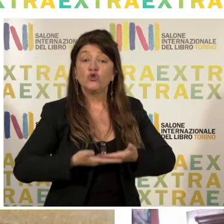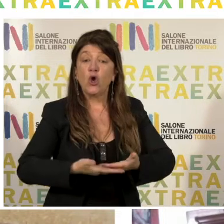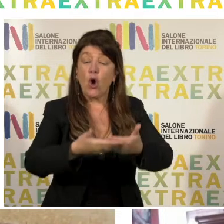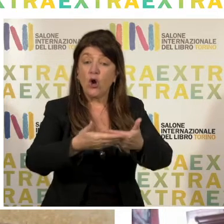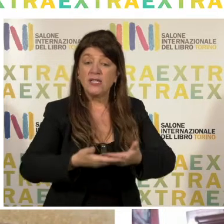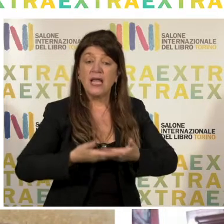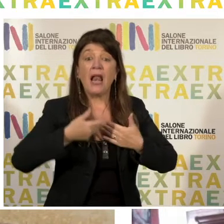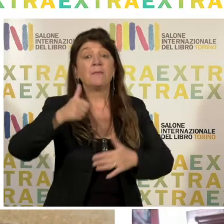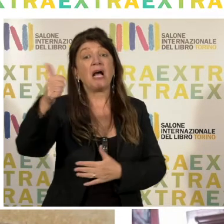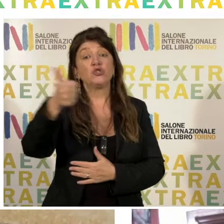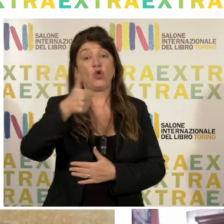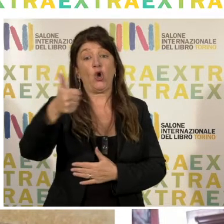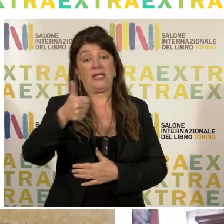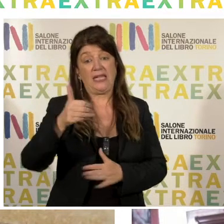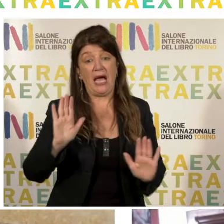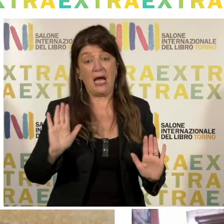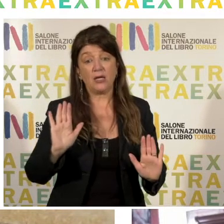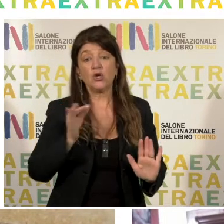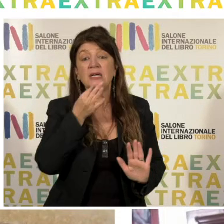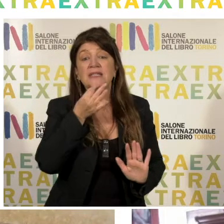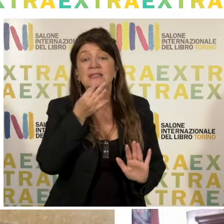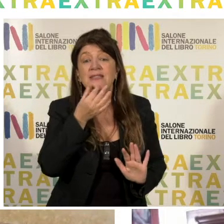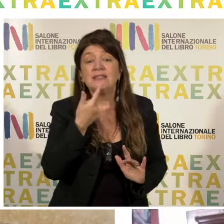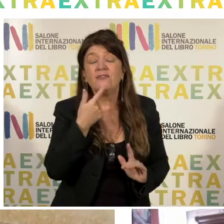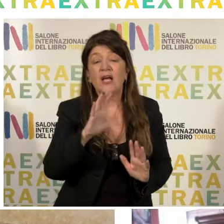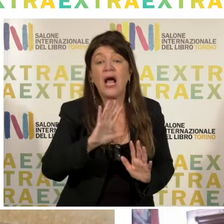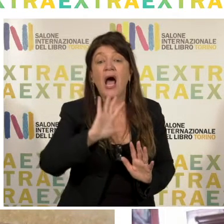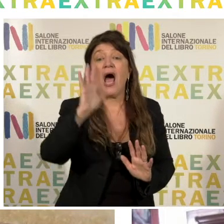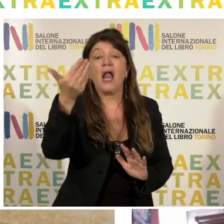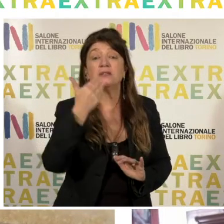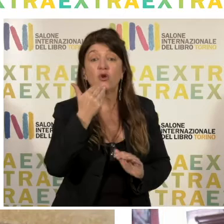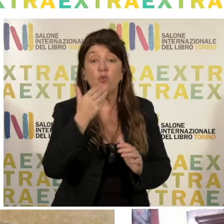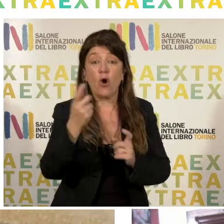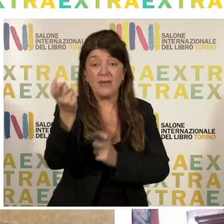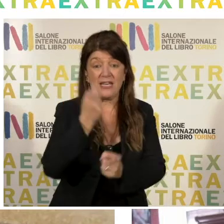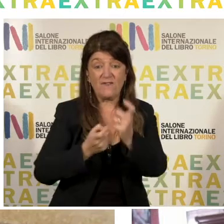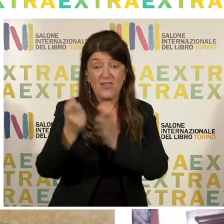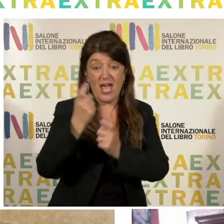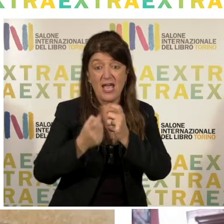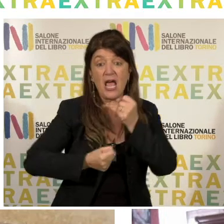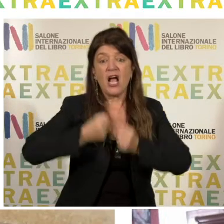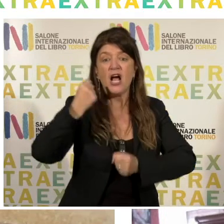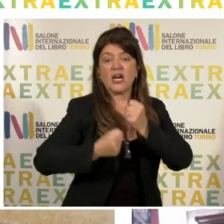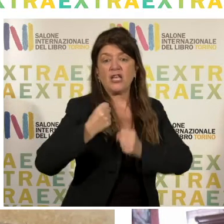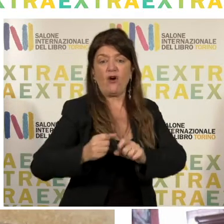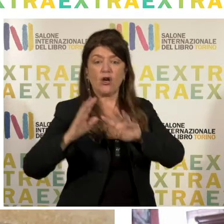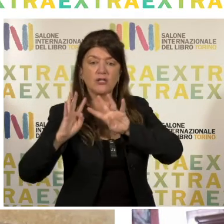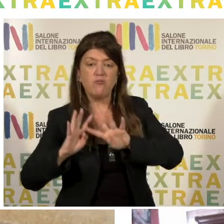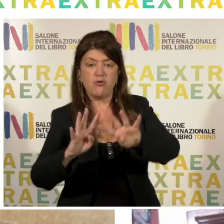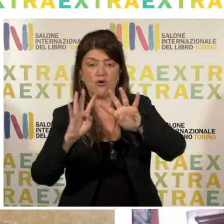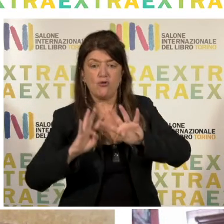è insieme agli altri uomini, che partecipa alla rivolta. Per cui, parafrasando una